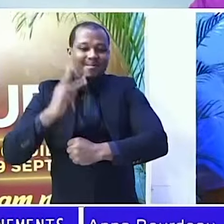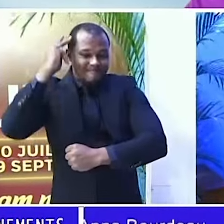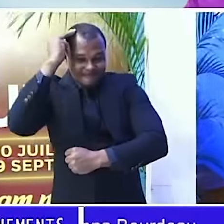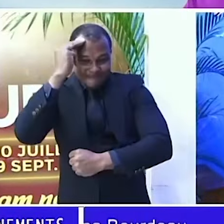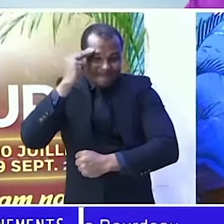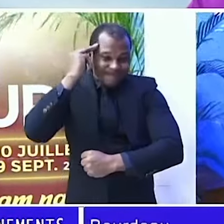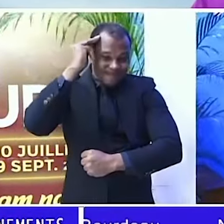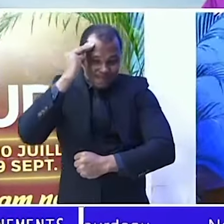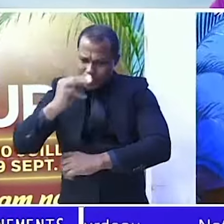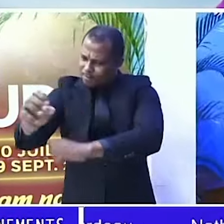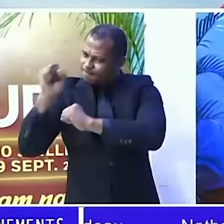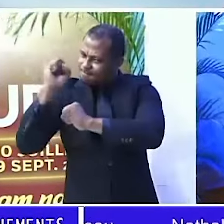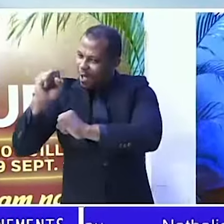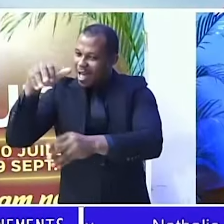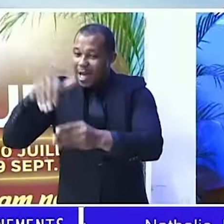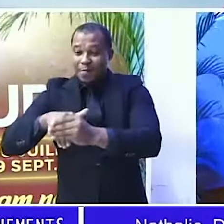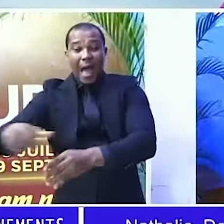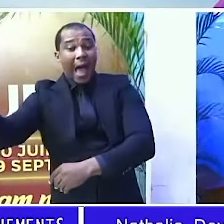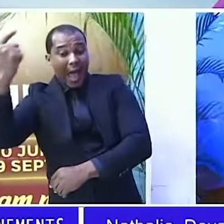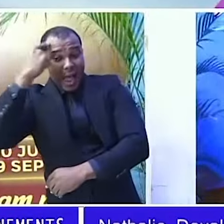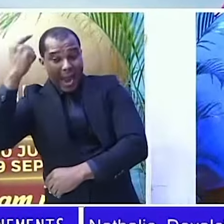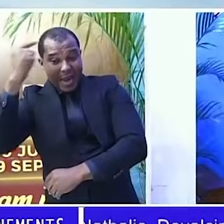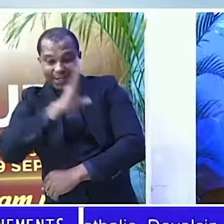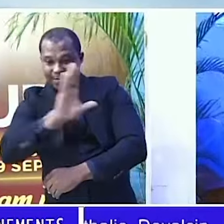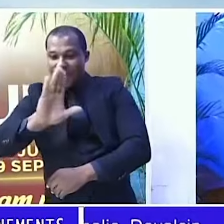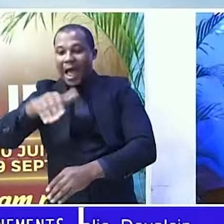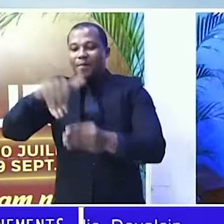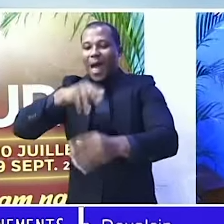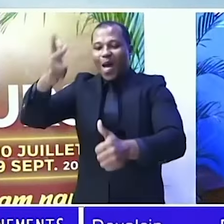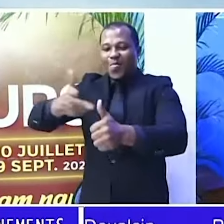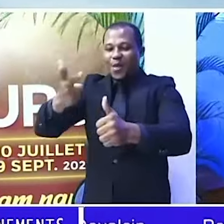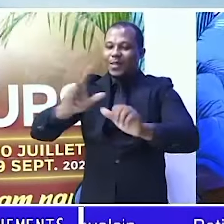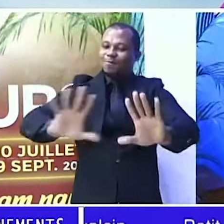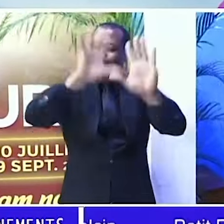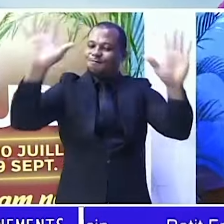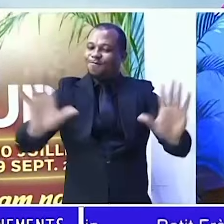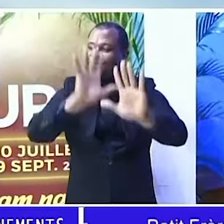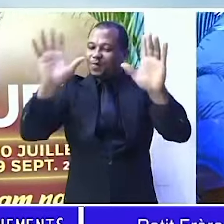dans l'esprit nous dans troisième dimanche carême nan.